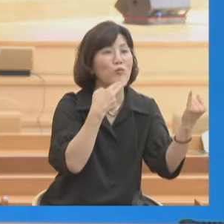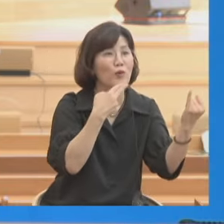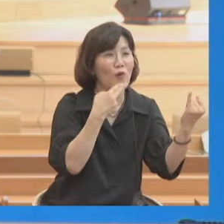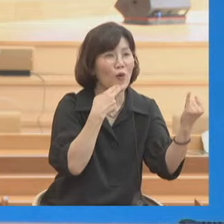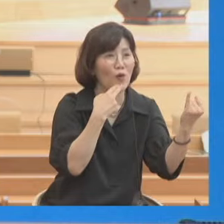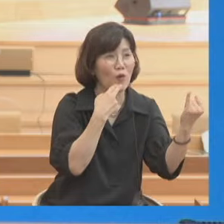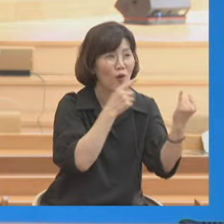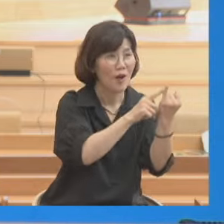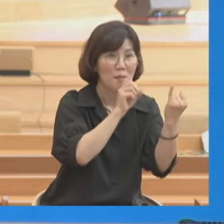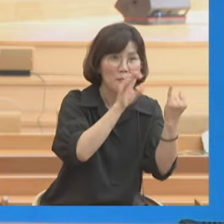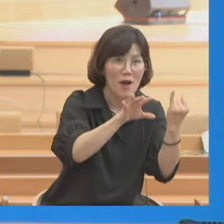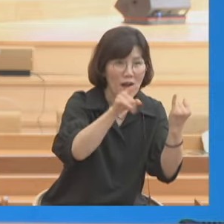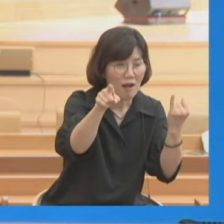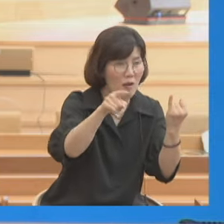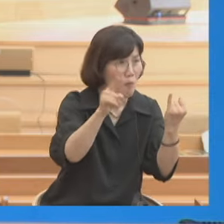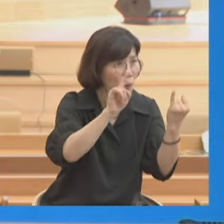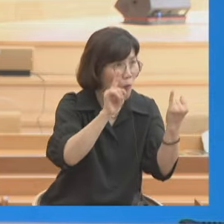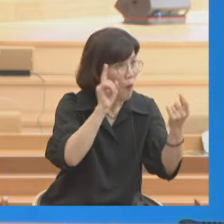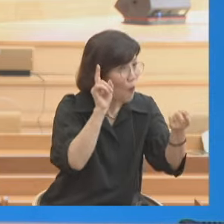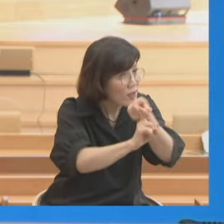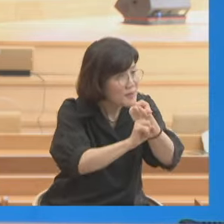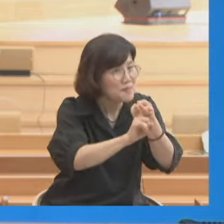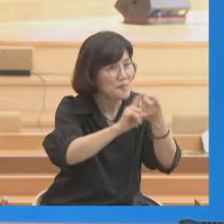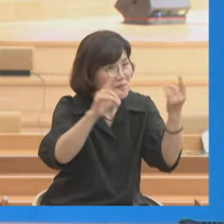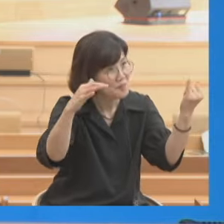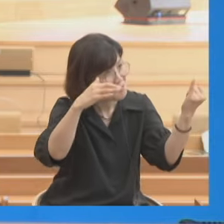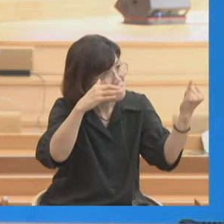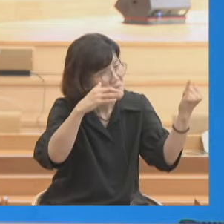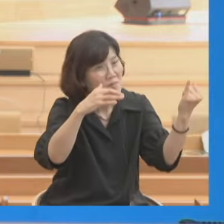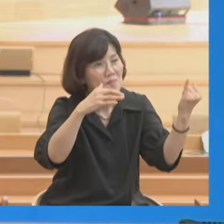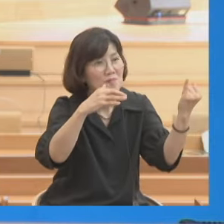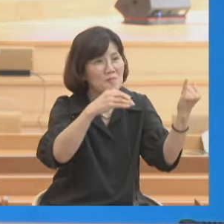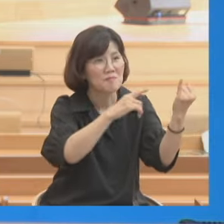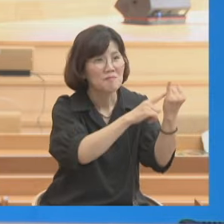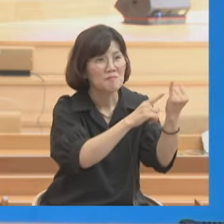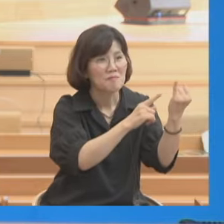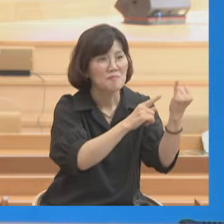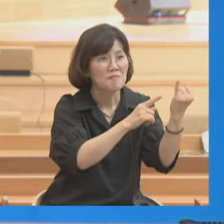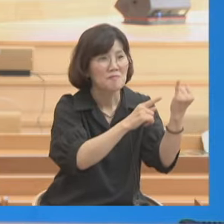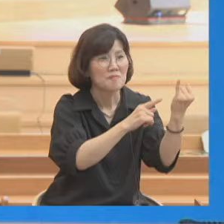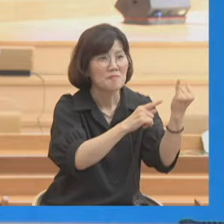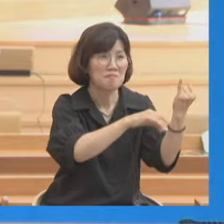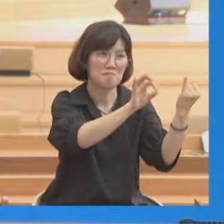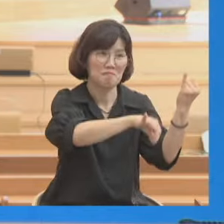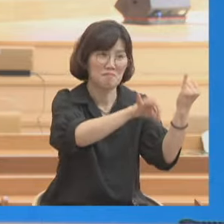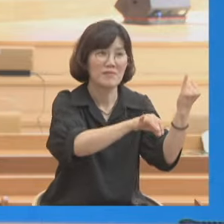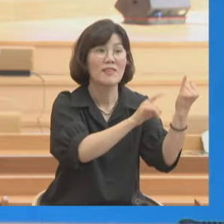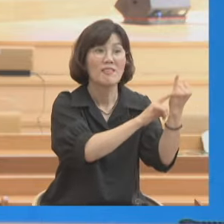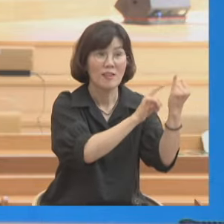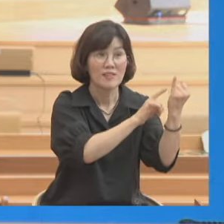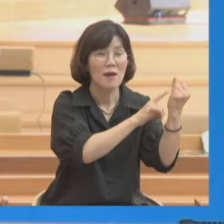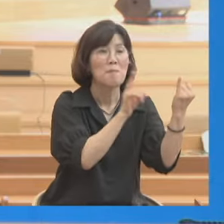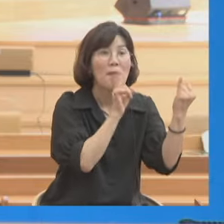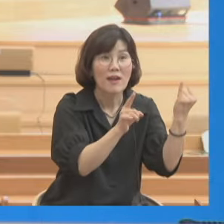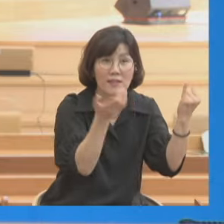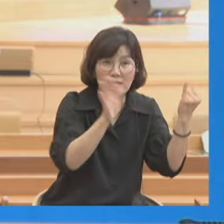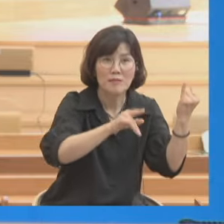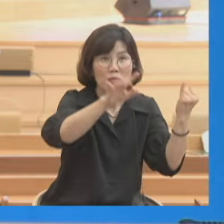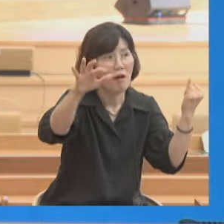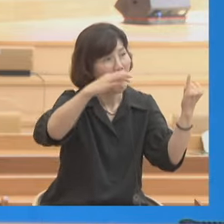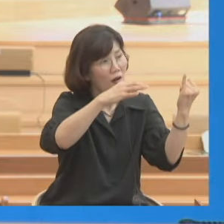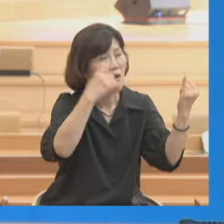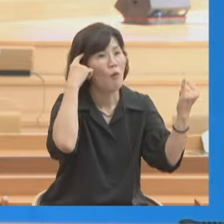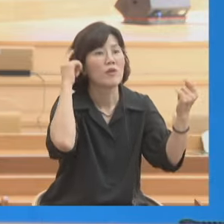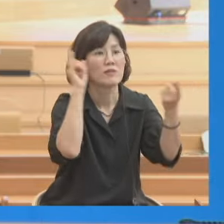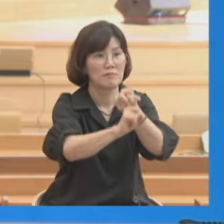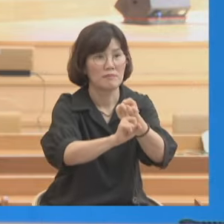여인이 하는 말에 주목을 해요. 초라한 그 여인이 하는 말에 귀를 기울여요. 왜